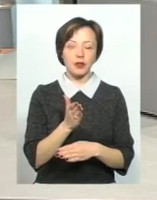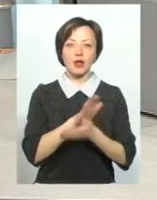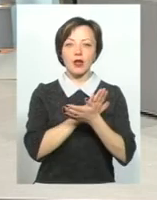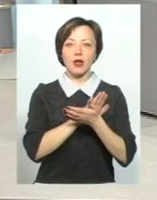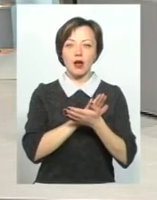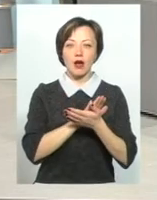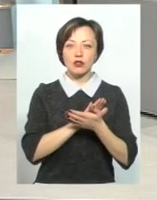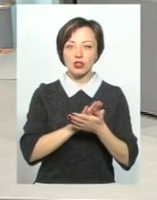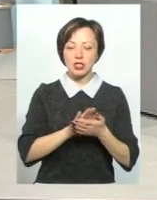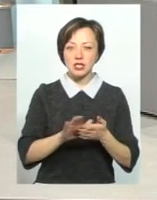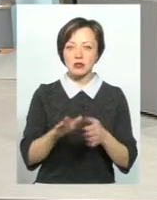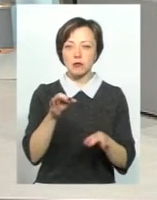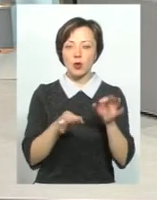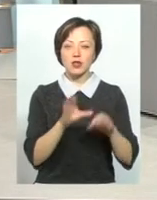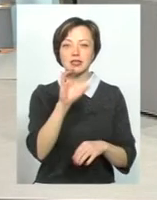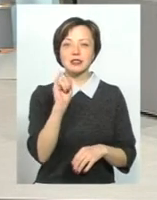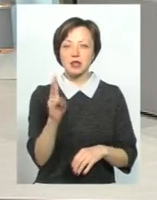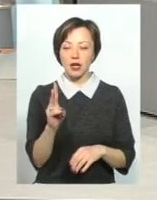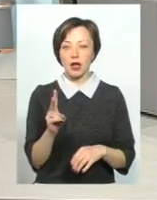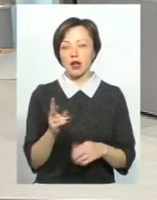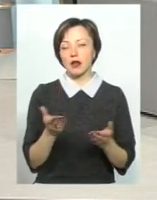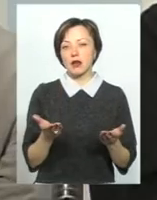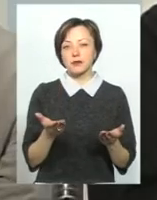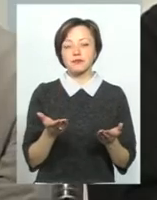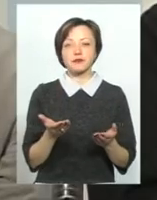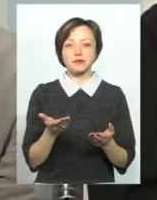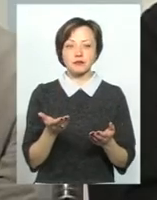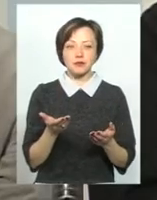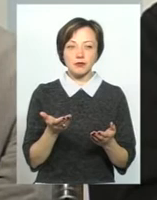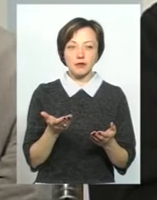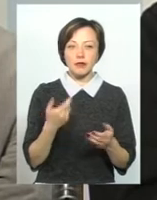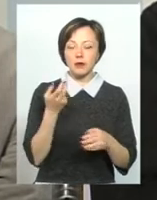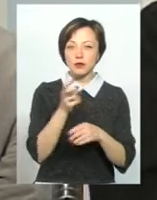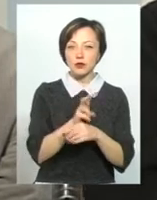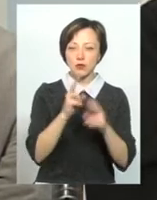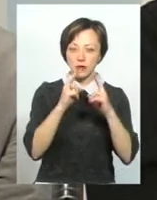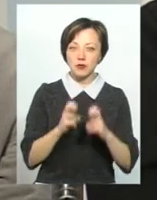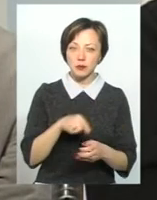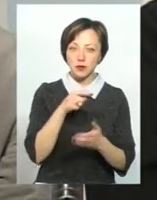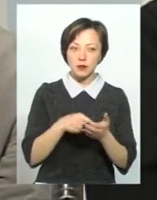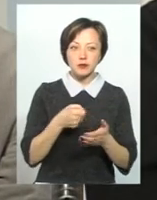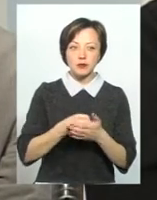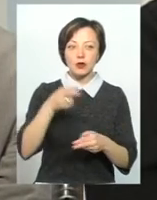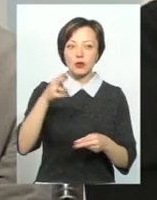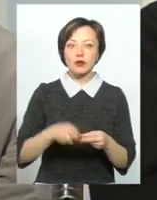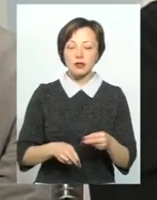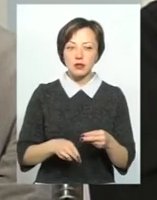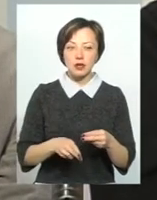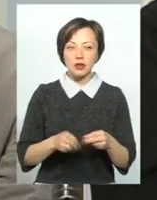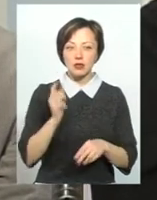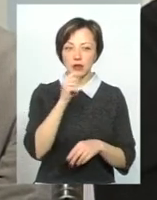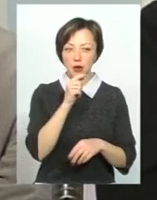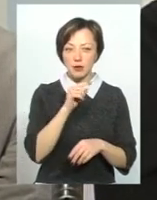органічний сік, бо ми розпочали висок. Прийшов вивчити питання. Я вивчив до кінця